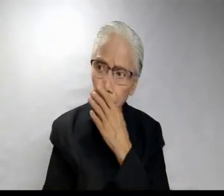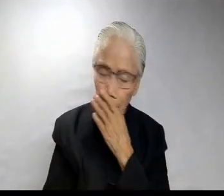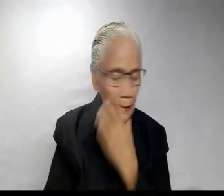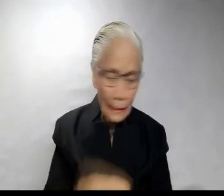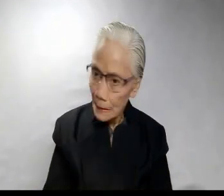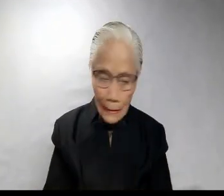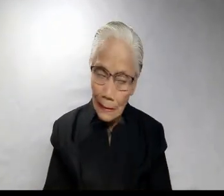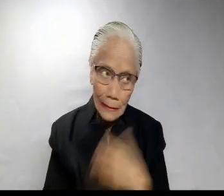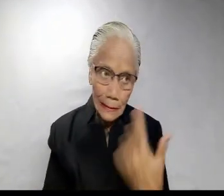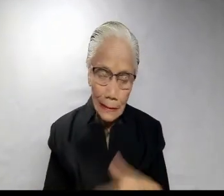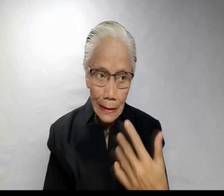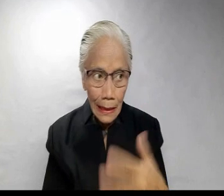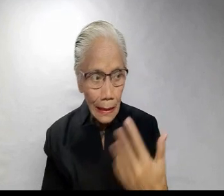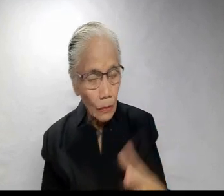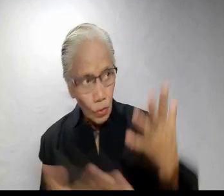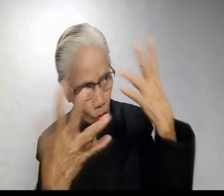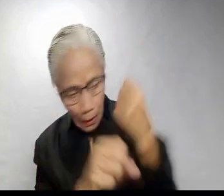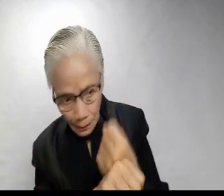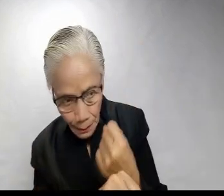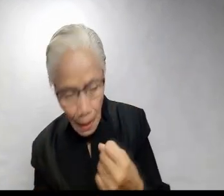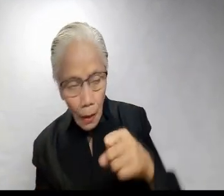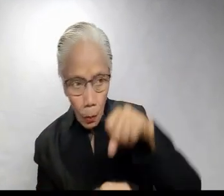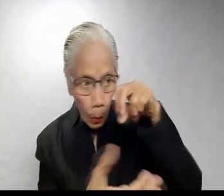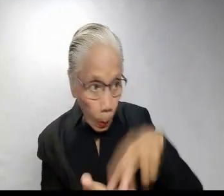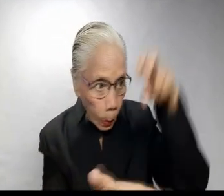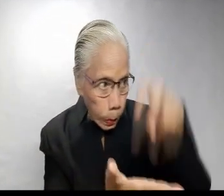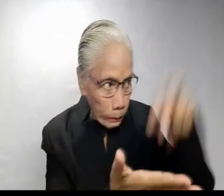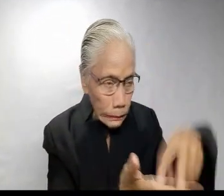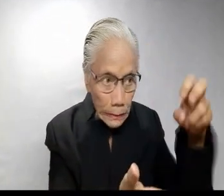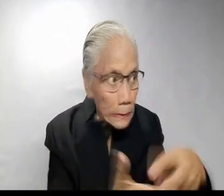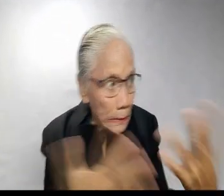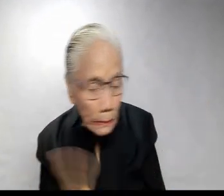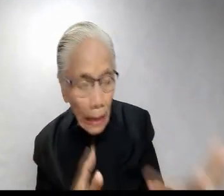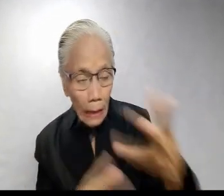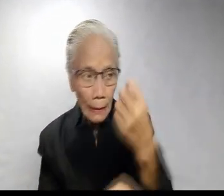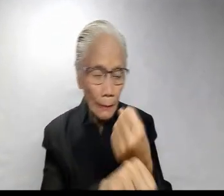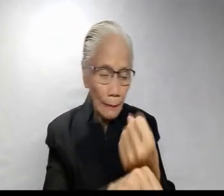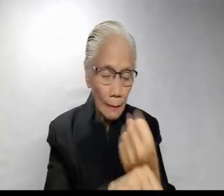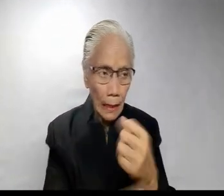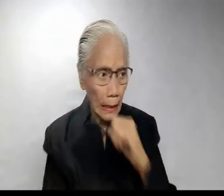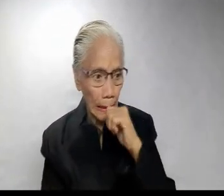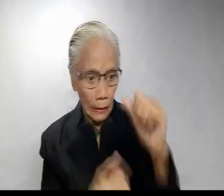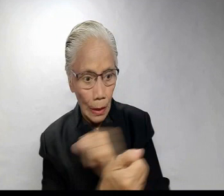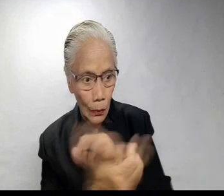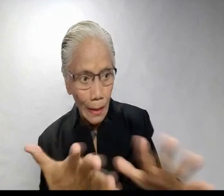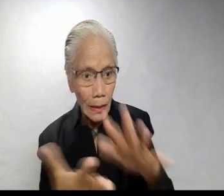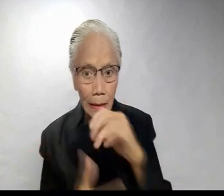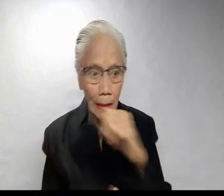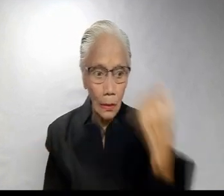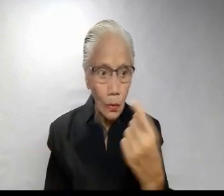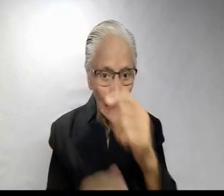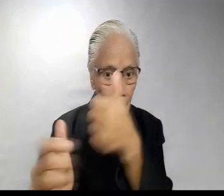Nako po, patay tayo dyan. Battoings talaga yan. Patalbog-talbog na bato na winawasak. Di lang ang